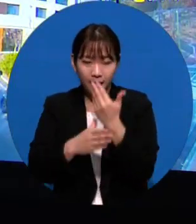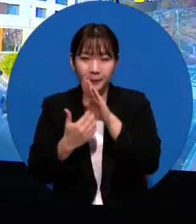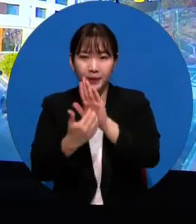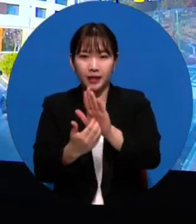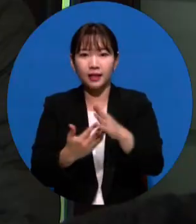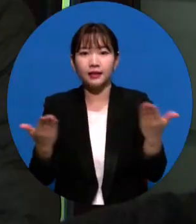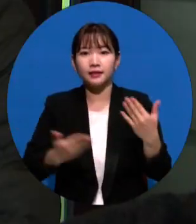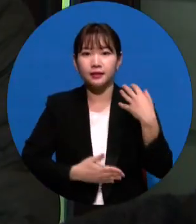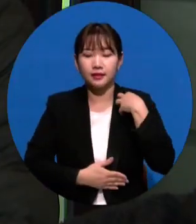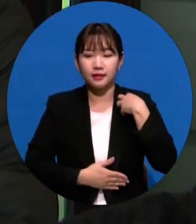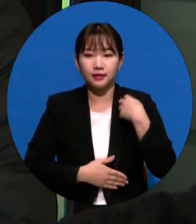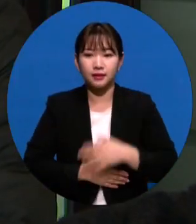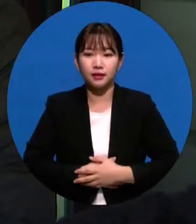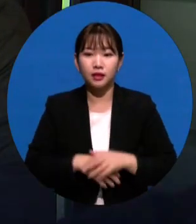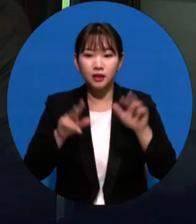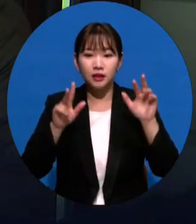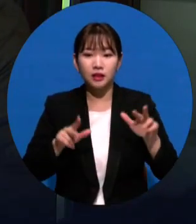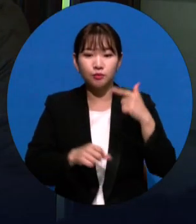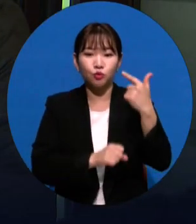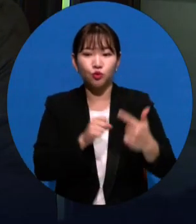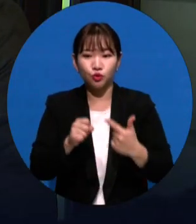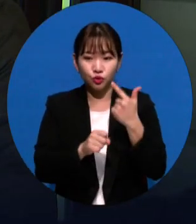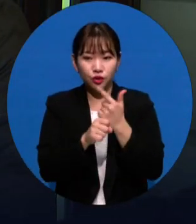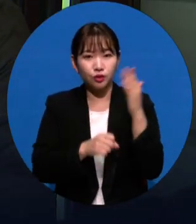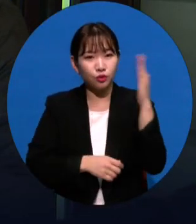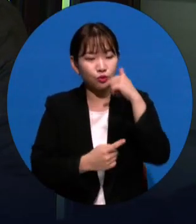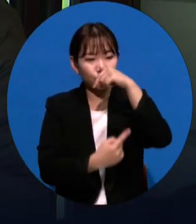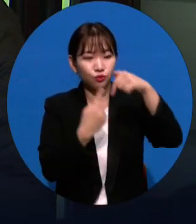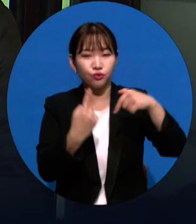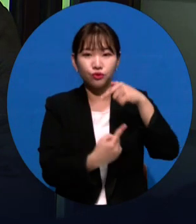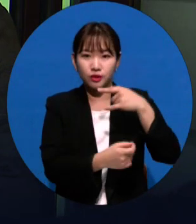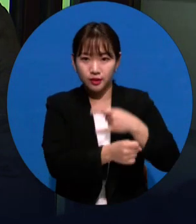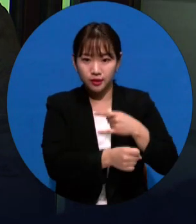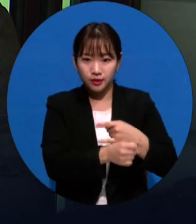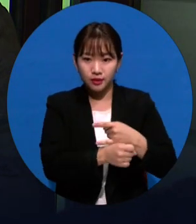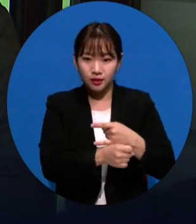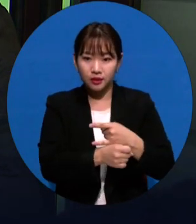예방합니다. 네, 현재 6년 가까이 운영을 하면서